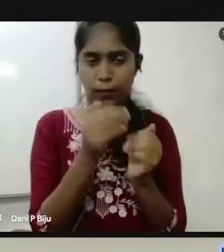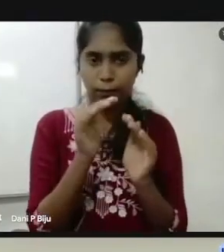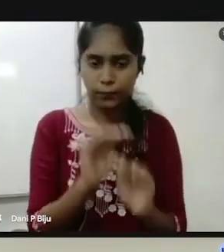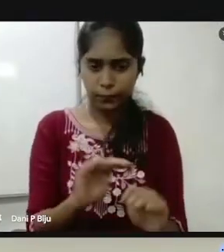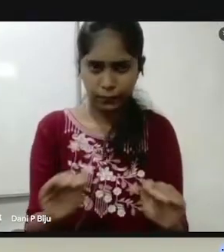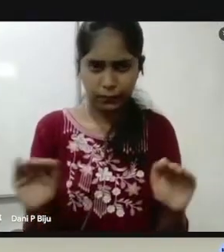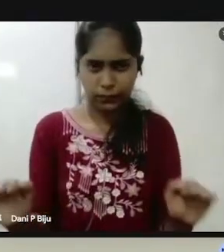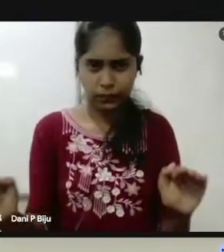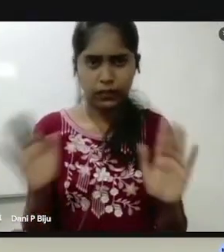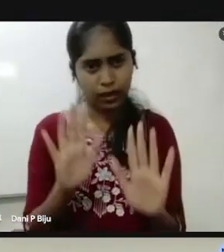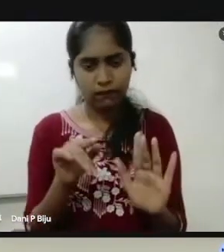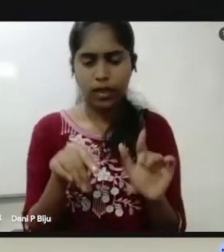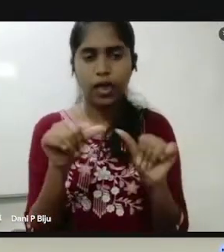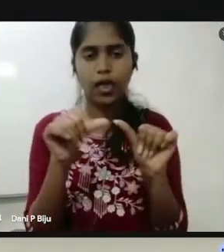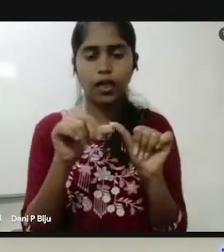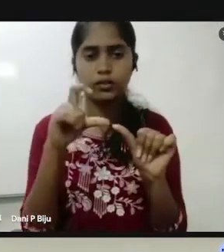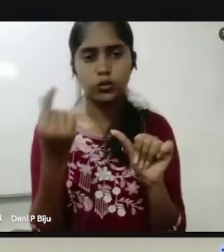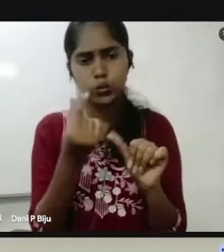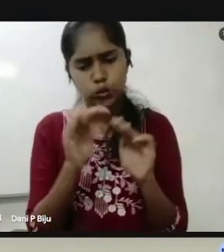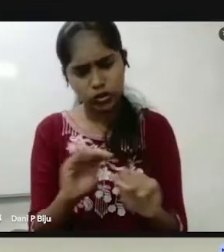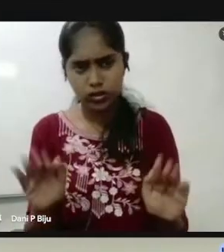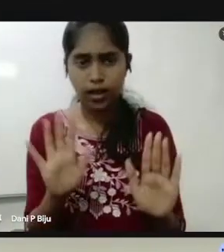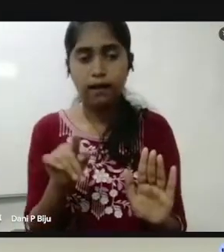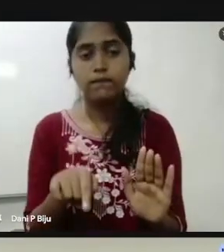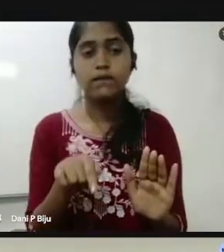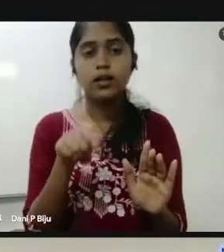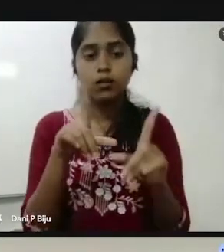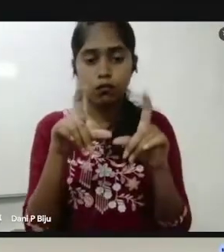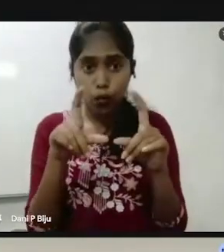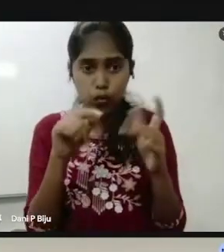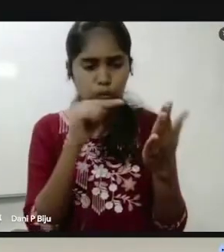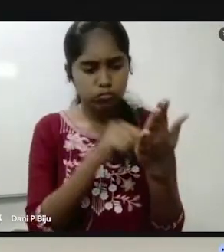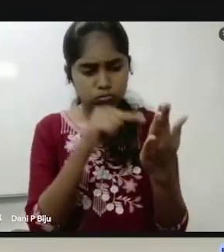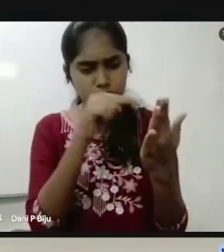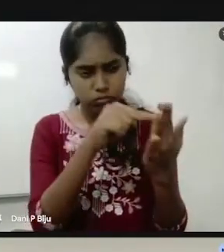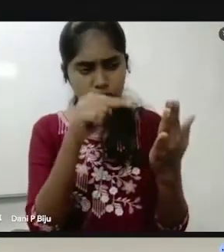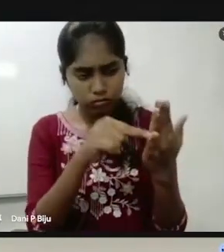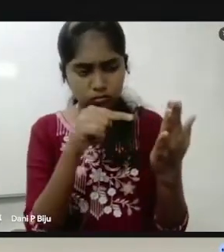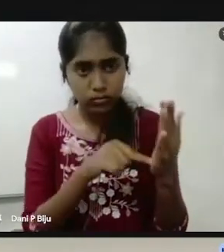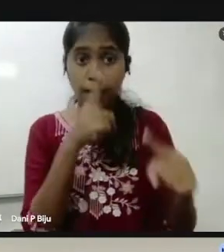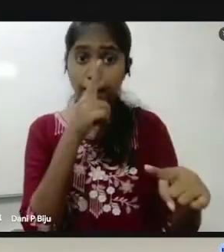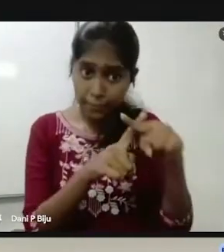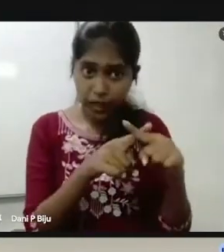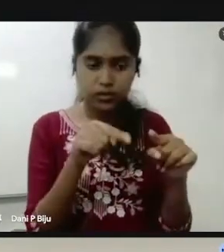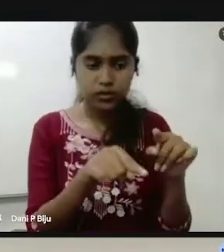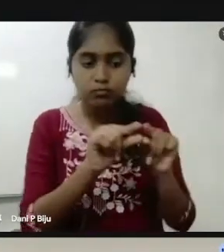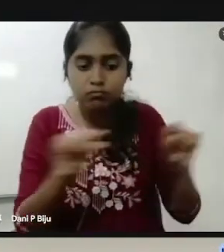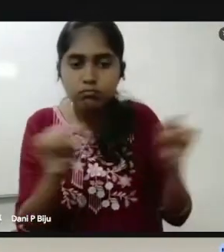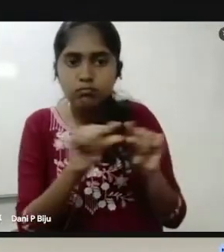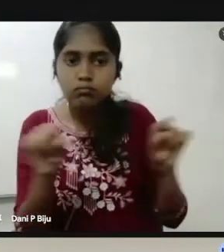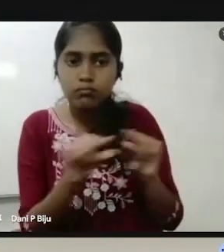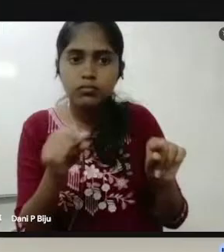കൊടുത്തിട്ടുണ്ട് അതിന്റെ താഴെ അതിന്റെ എന്താണോ അത് സിമ്പിൾ എന്നുള്ളത് എഴുതിയും കൂടെ നമ്മൾ കൊടുക്കാറുണ്ട്. അതിന് 2 അഡ്വാൻറ്റേജ്